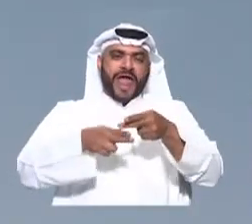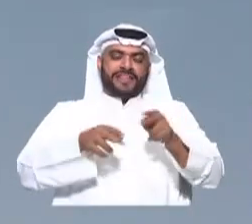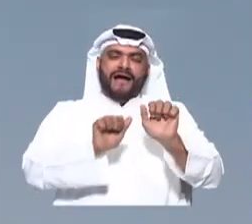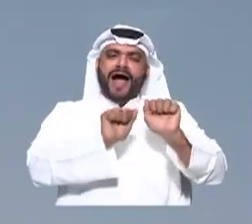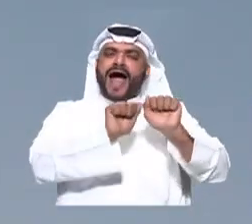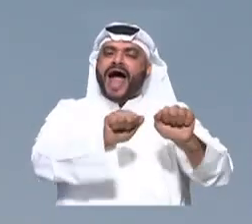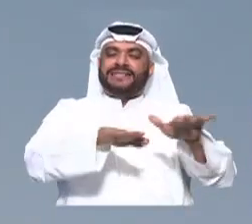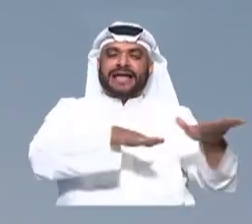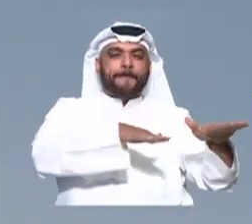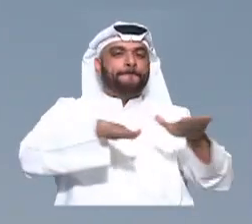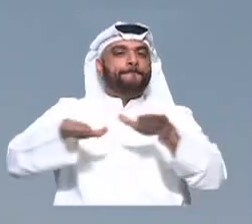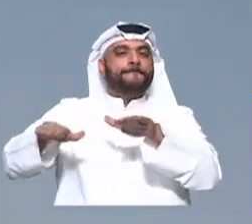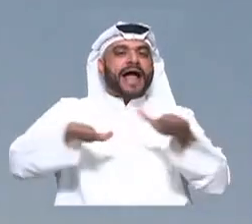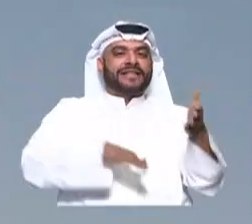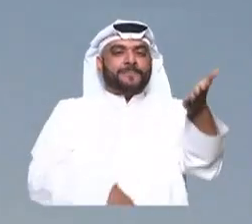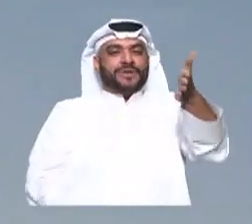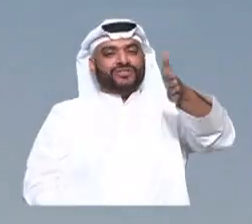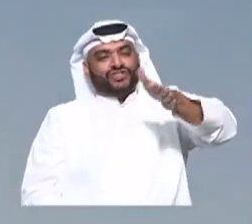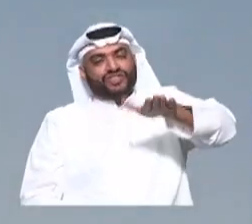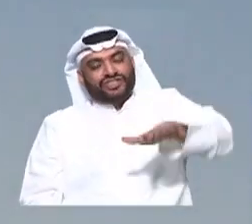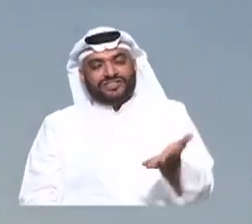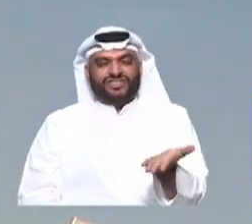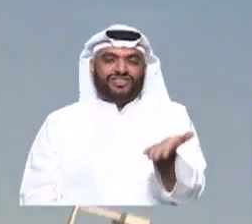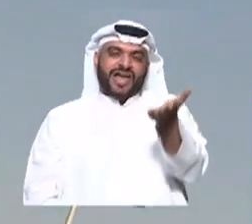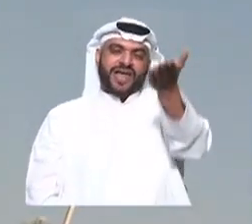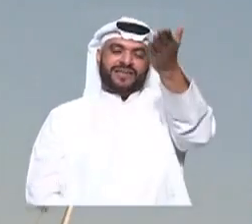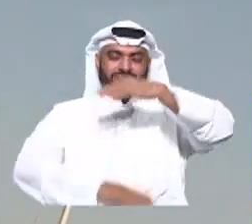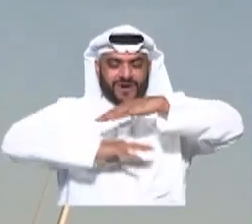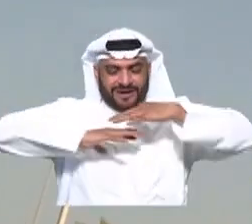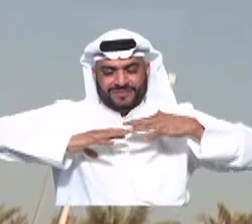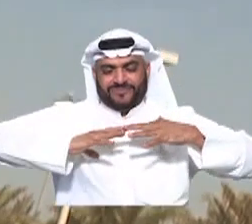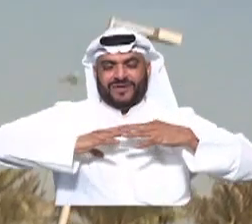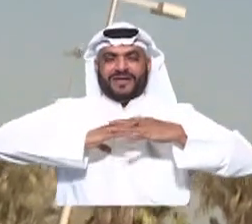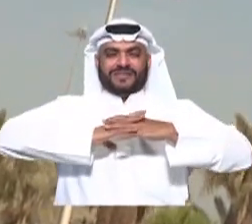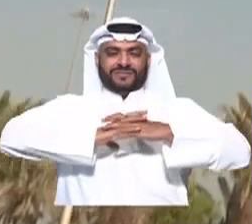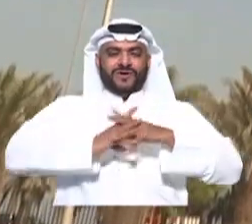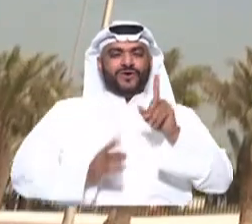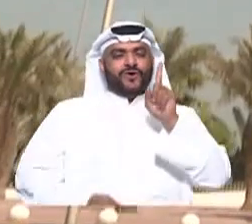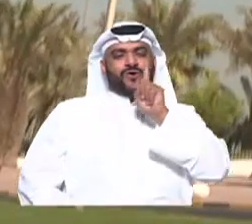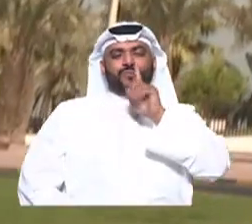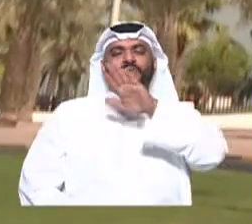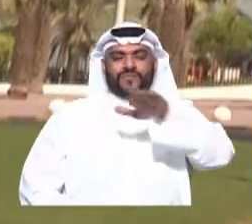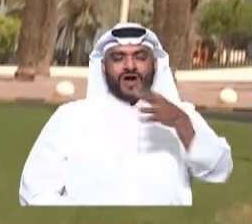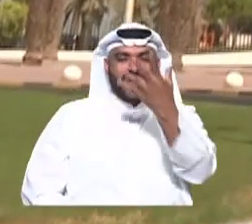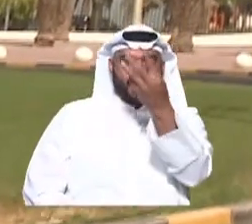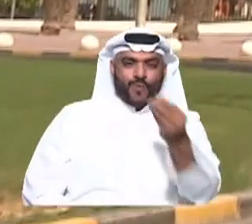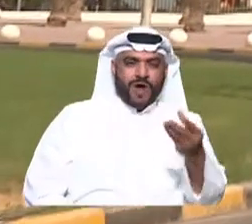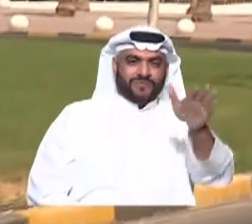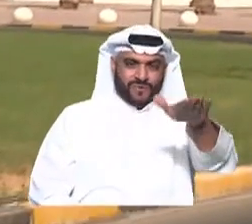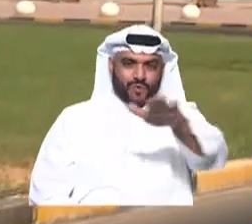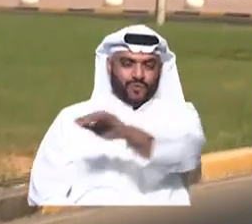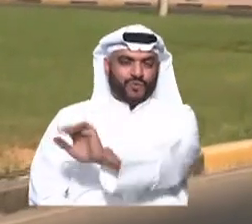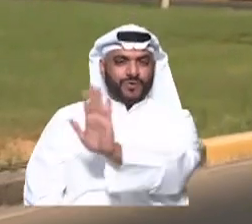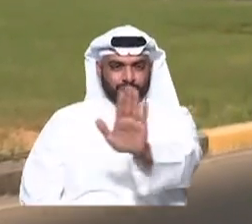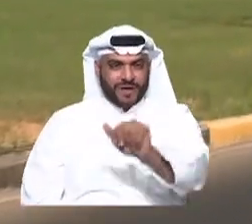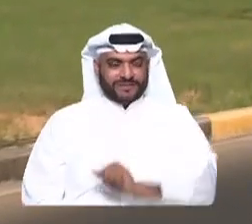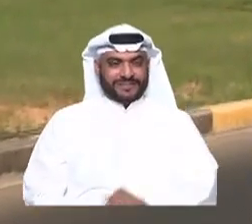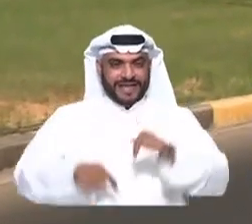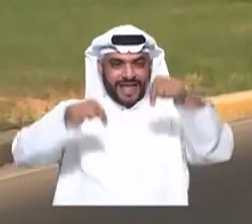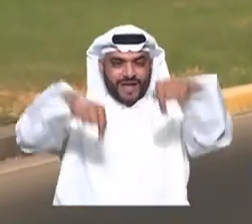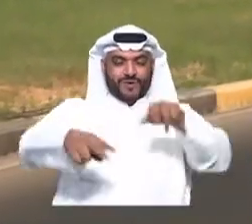الشهداء لتعزيز الروابط الأسرية بمشاركة عدد من أمهات وأرامل الشهداء والأبناء. نلتقي